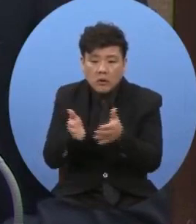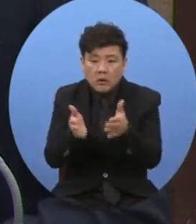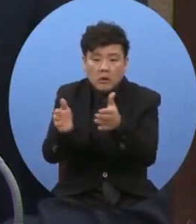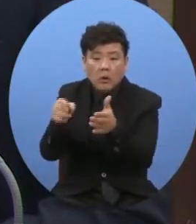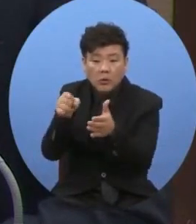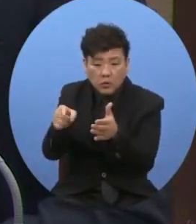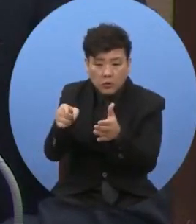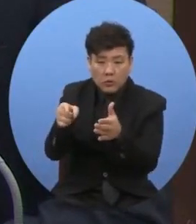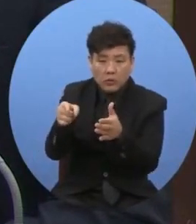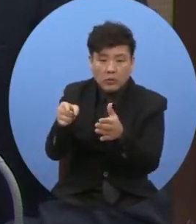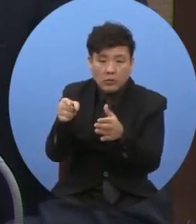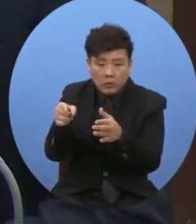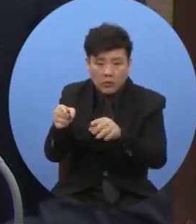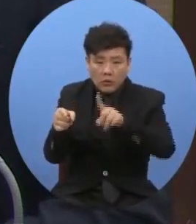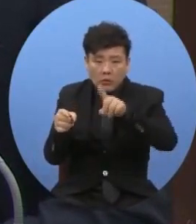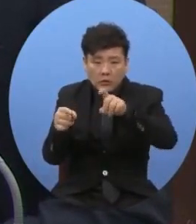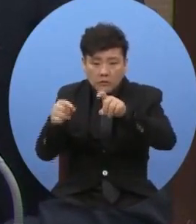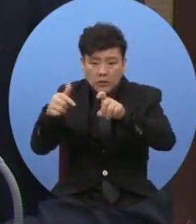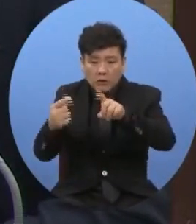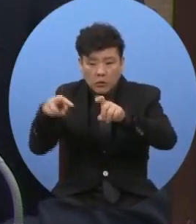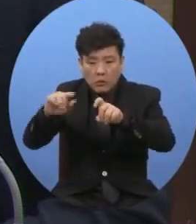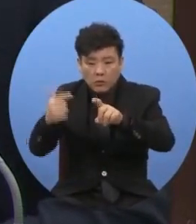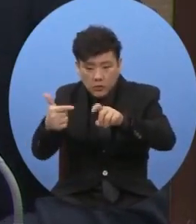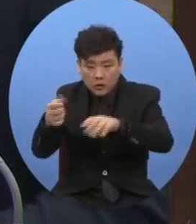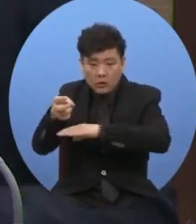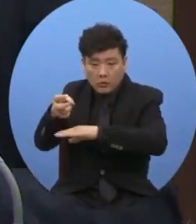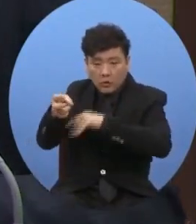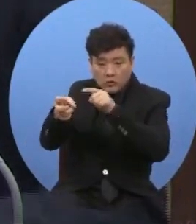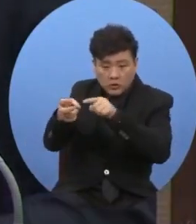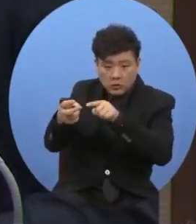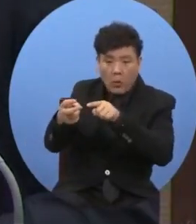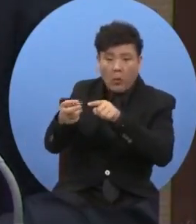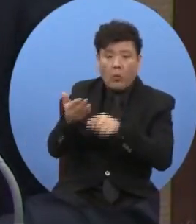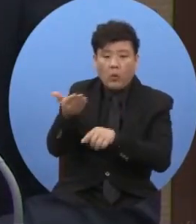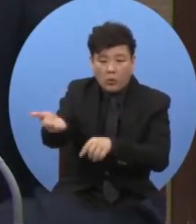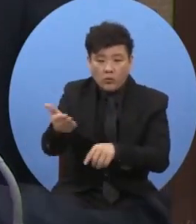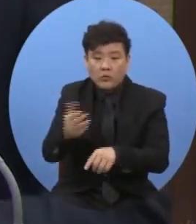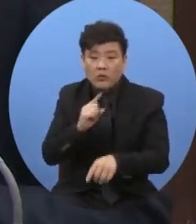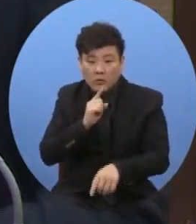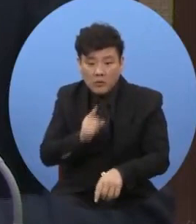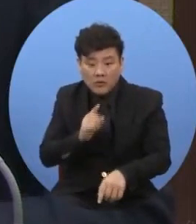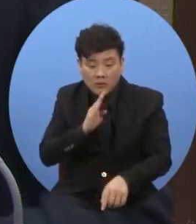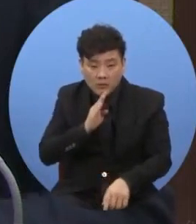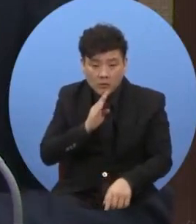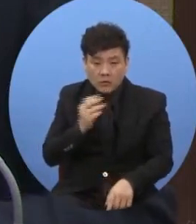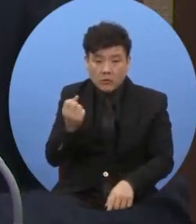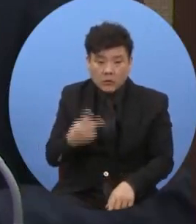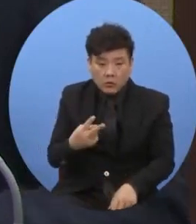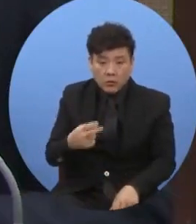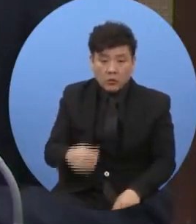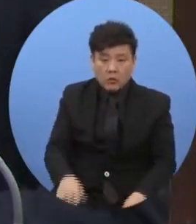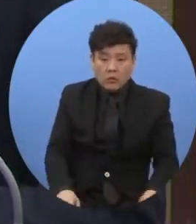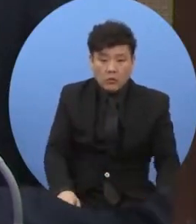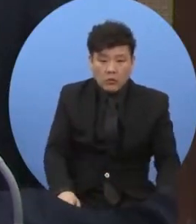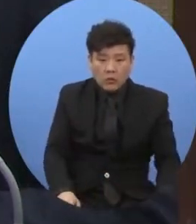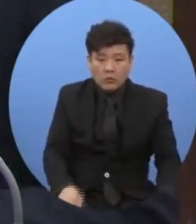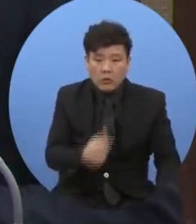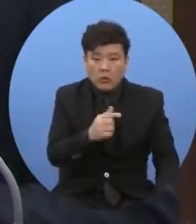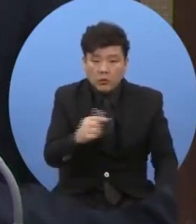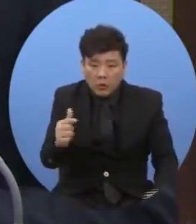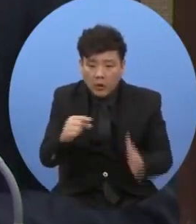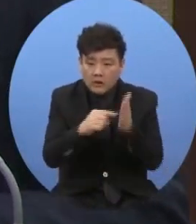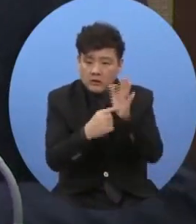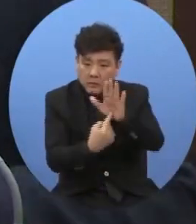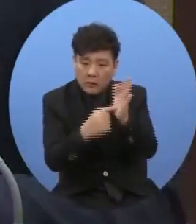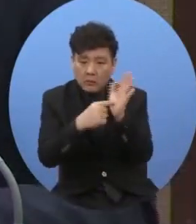면허버스 111개 노선에도 적용된다고 이제 발표가 나왔고, 또 제가 이제 답변석에서 기다리면서 검색을 해보니까 뭐 청년권도 뭐 발표되고 하더라고요,